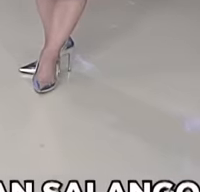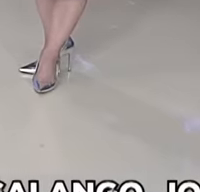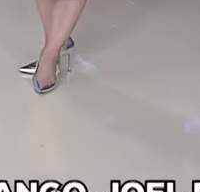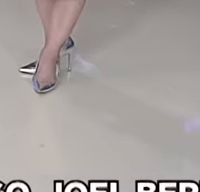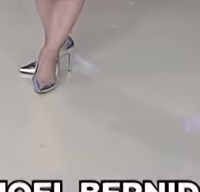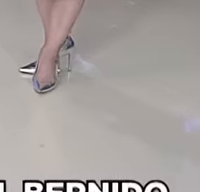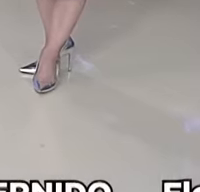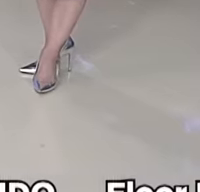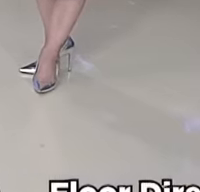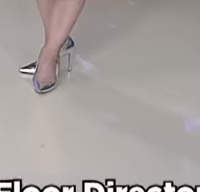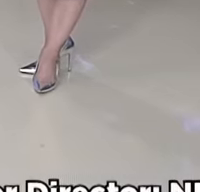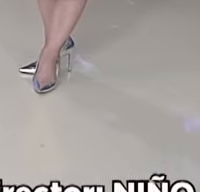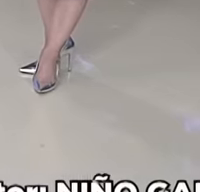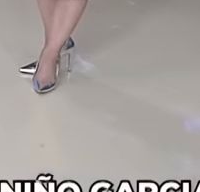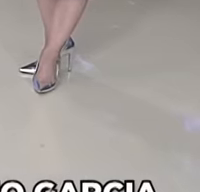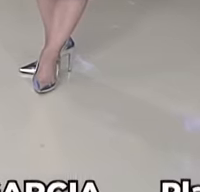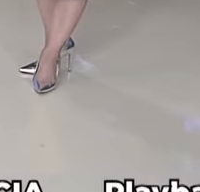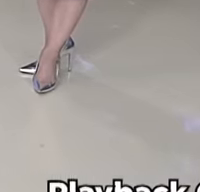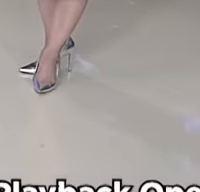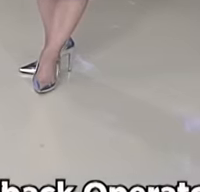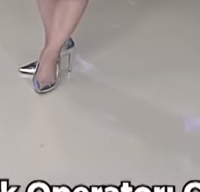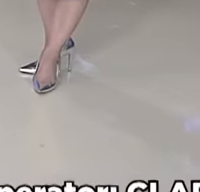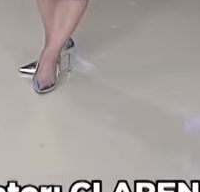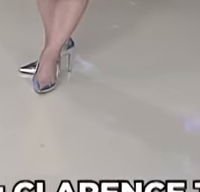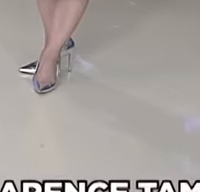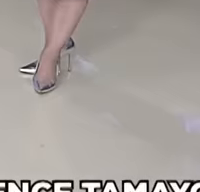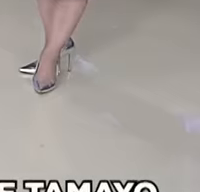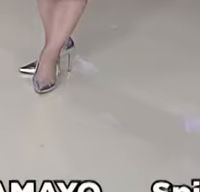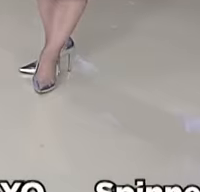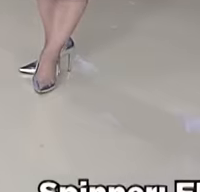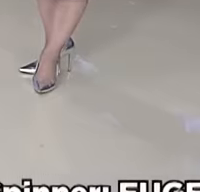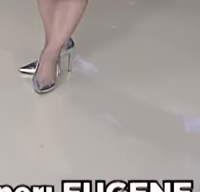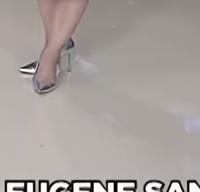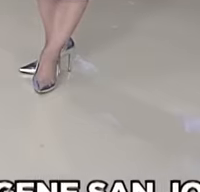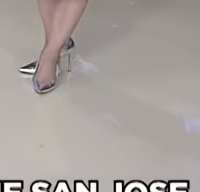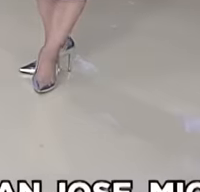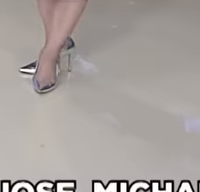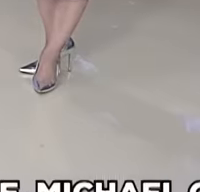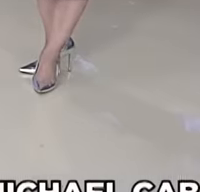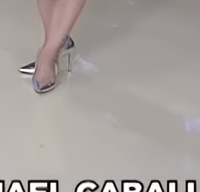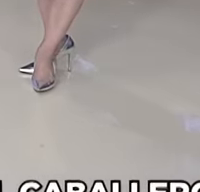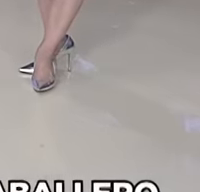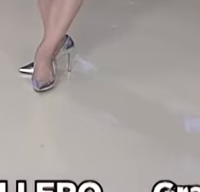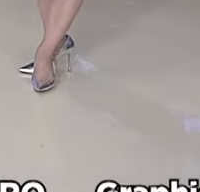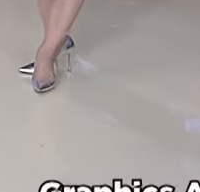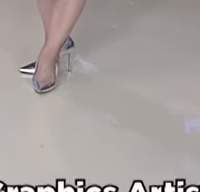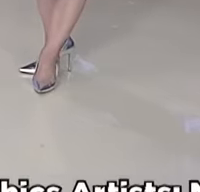kung sasabak man kayo doon, yung mga payong ninyo, kapote. Yung mga bata especially, wawa